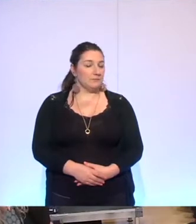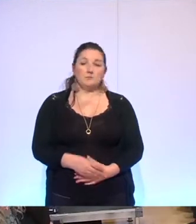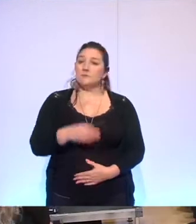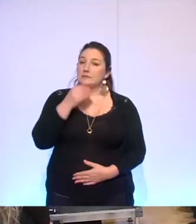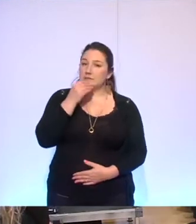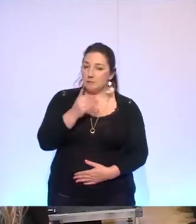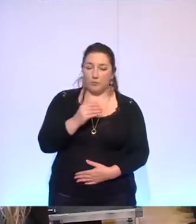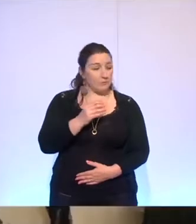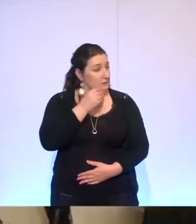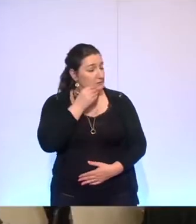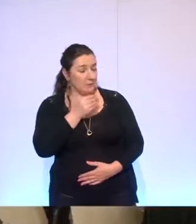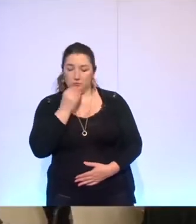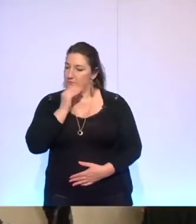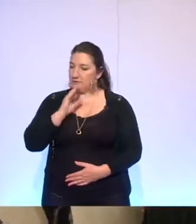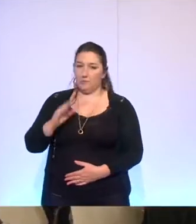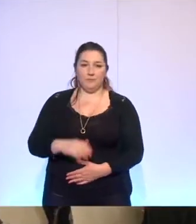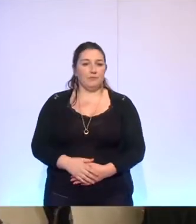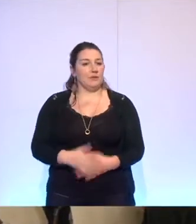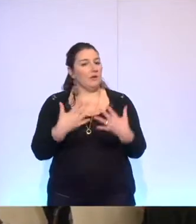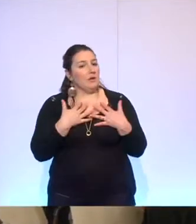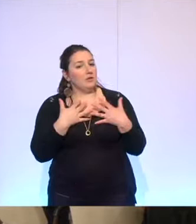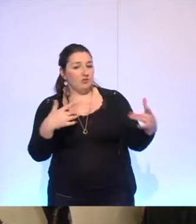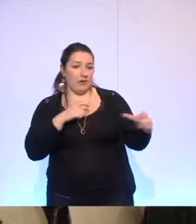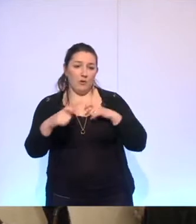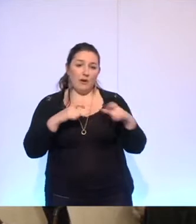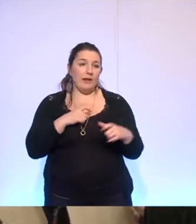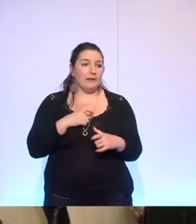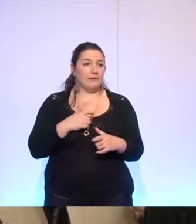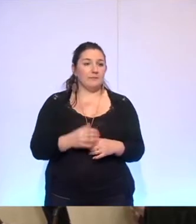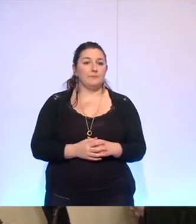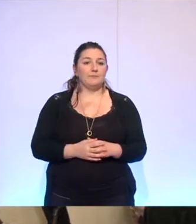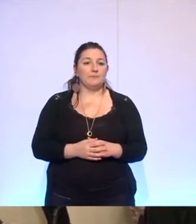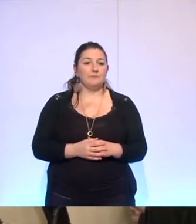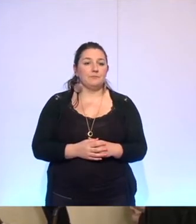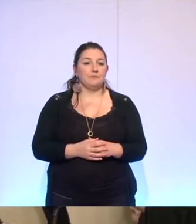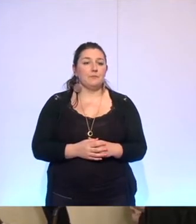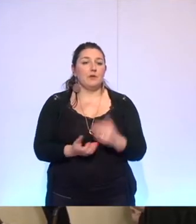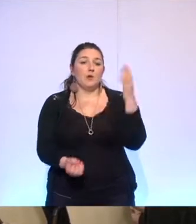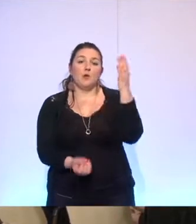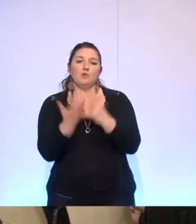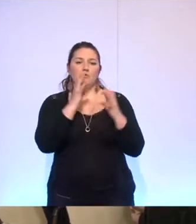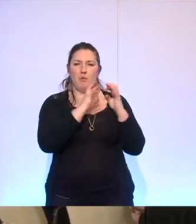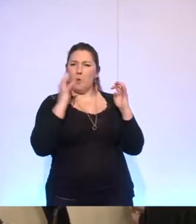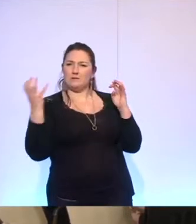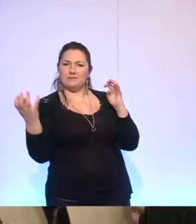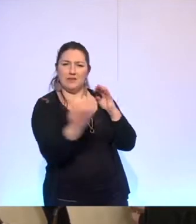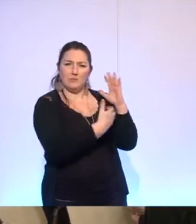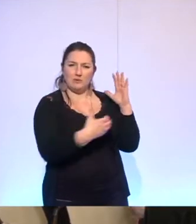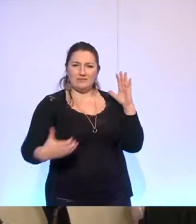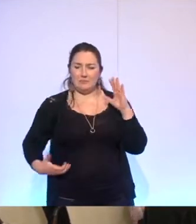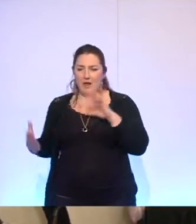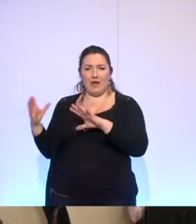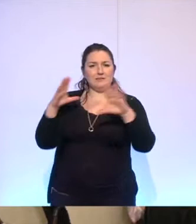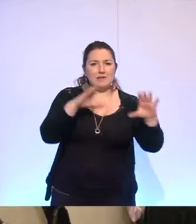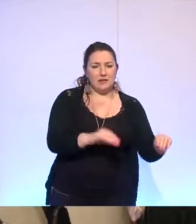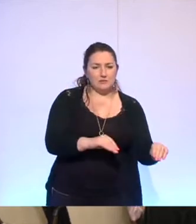C'est bon. Chers collègues, je ne doute pas au jour de l'installation du nouveau conseil municipal que chaque